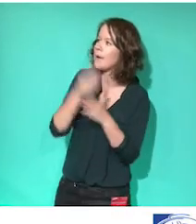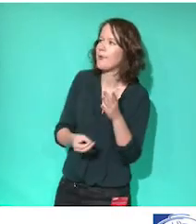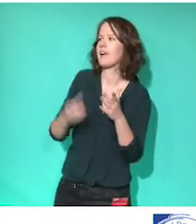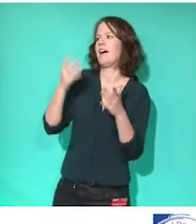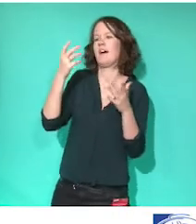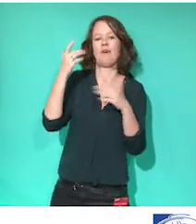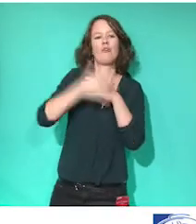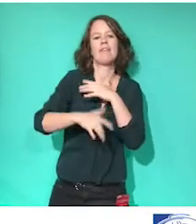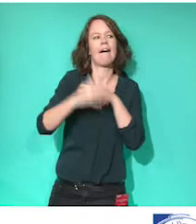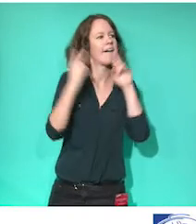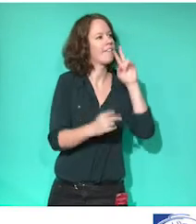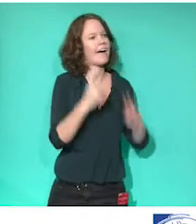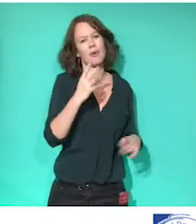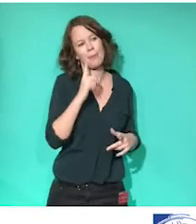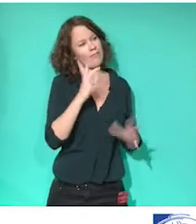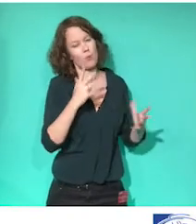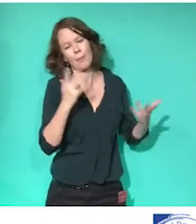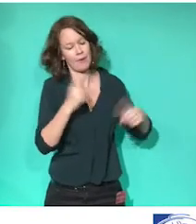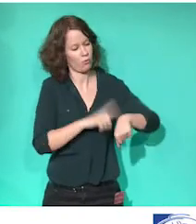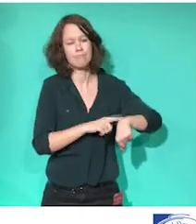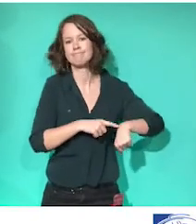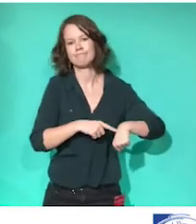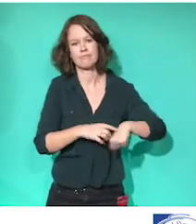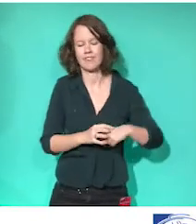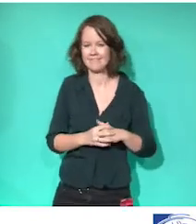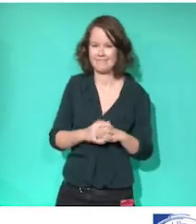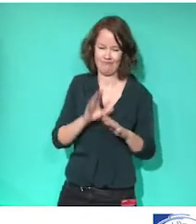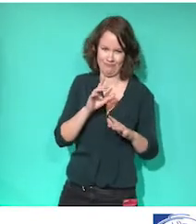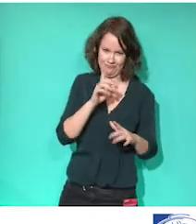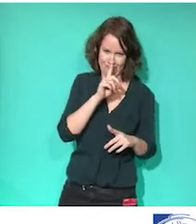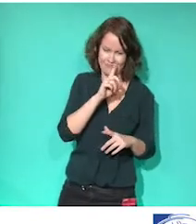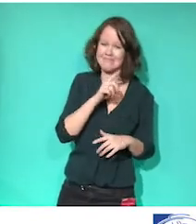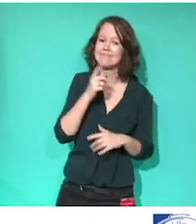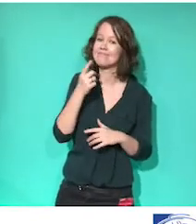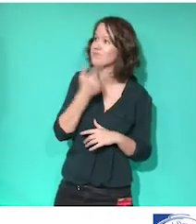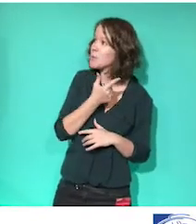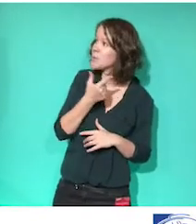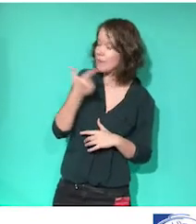une. Ah, elle est arrivée en retard. Bon, je vous félicite pas, enfin, bon, je dis rien. Vous êtes deux.